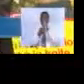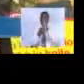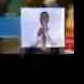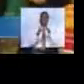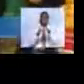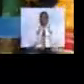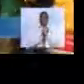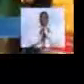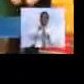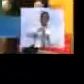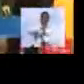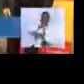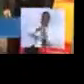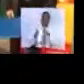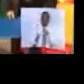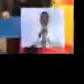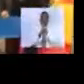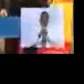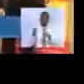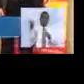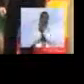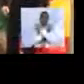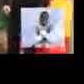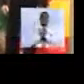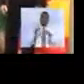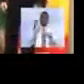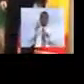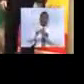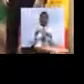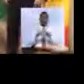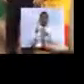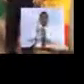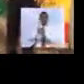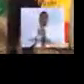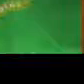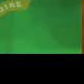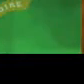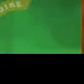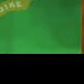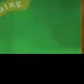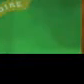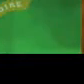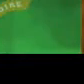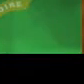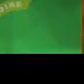technique de l'École nationale d'économie et de statistiques appliquées de Côte d'Ivoire.